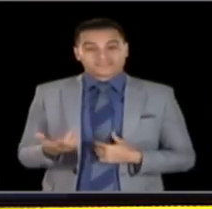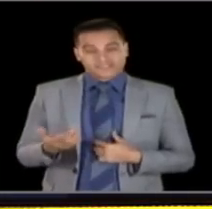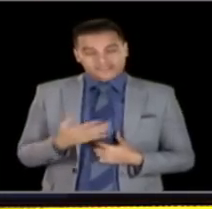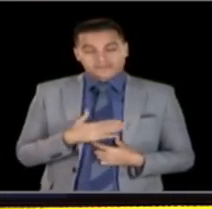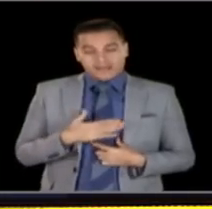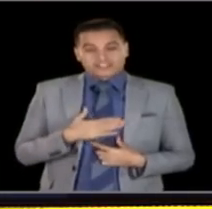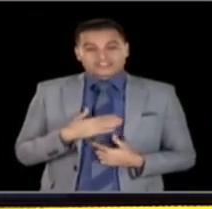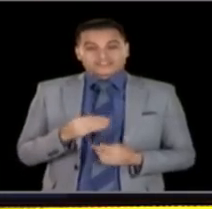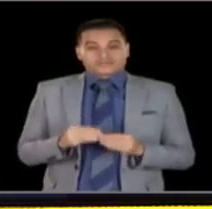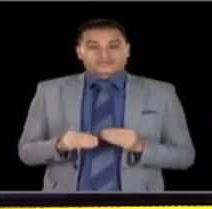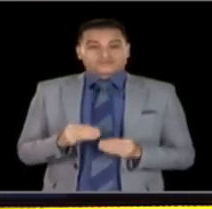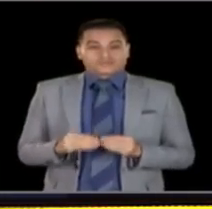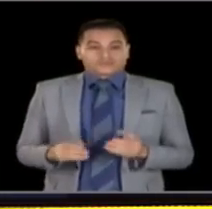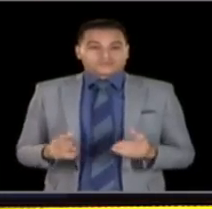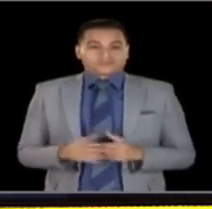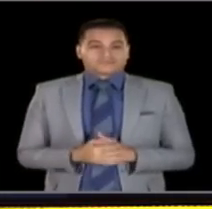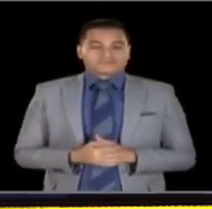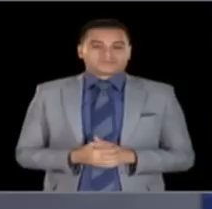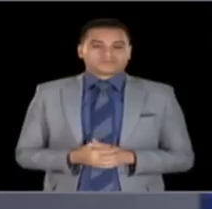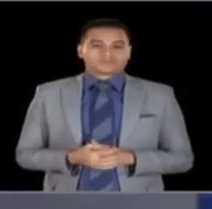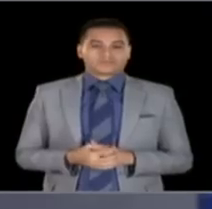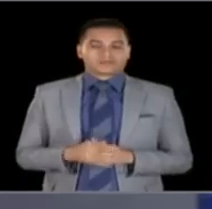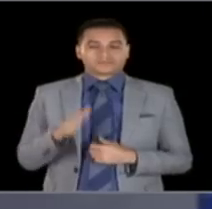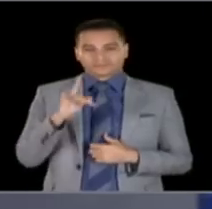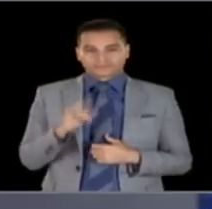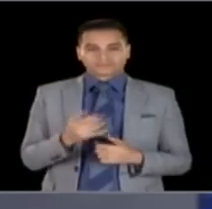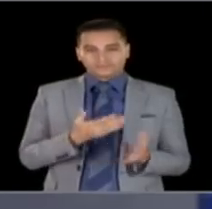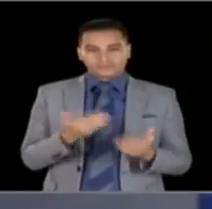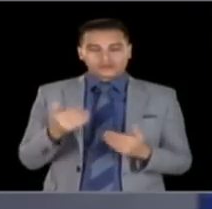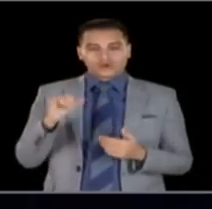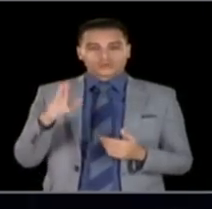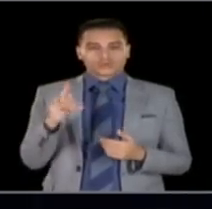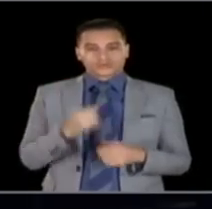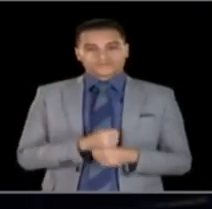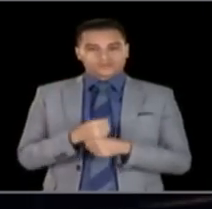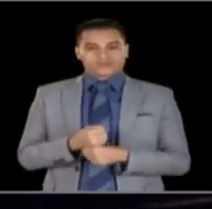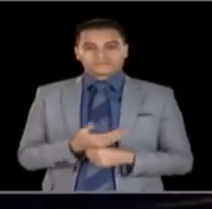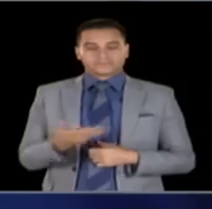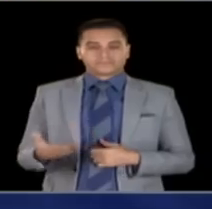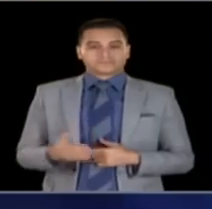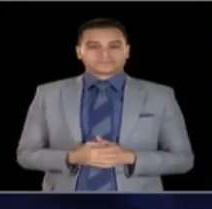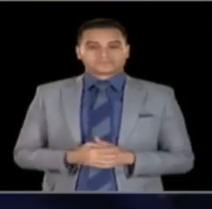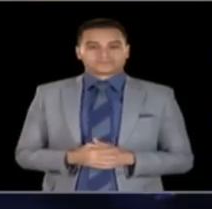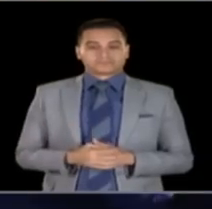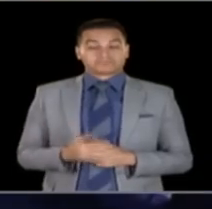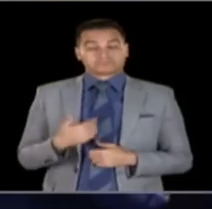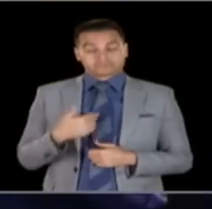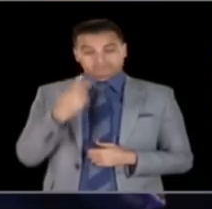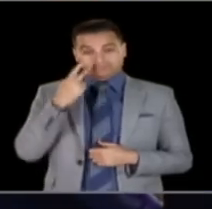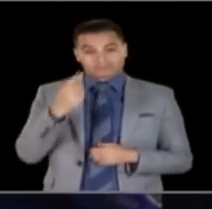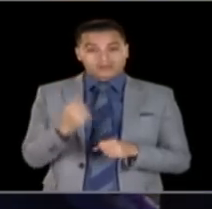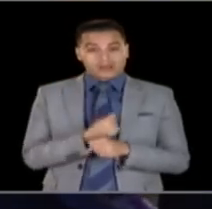معلش معلش هارتلك. سليم عايزين يوسف ينضم لينا، مع إن أنا كنت